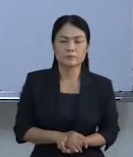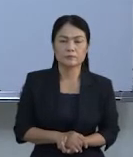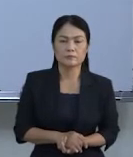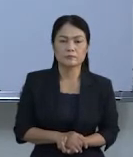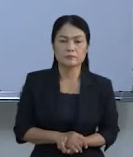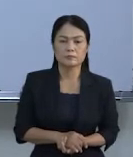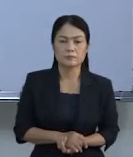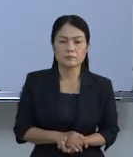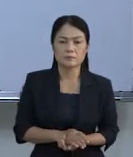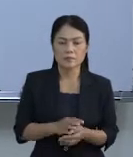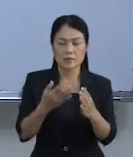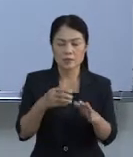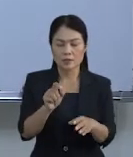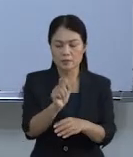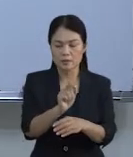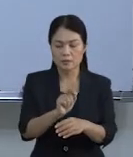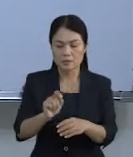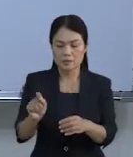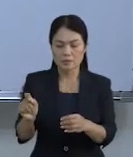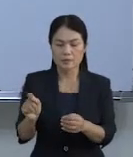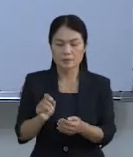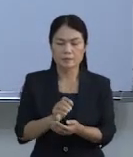sò xế